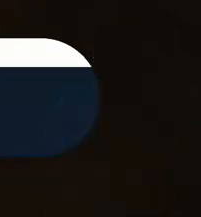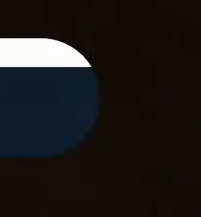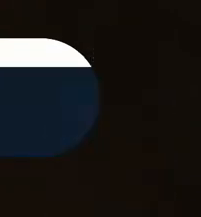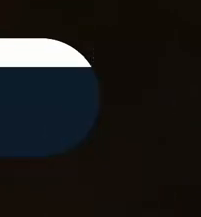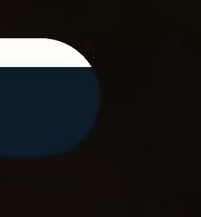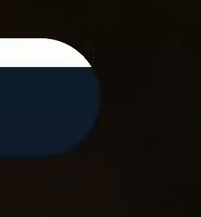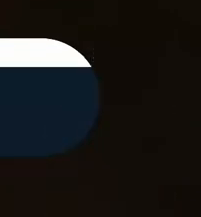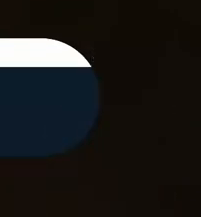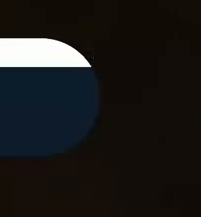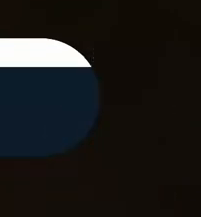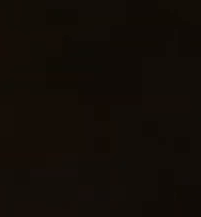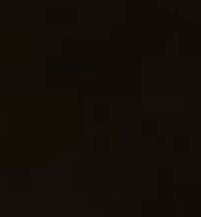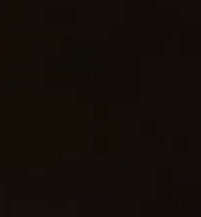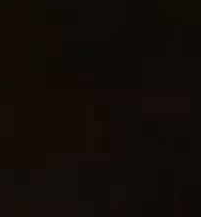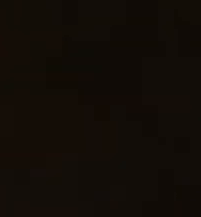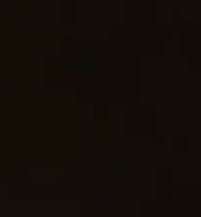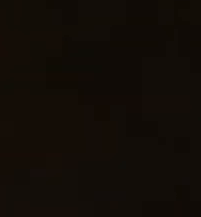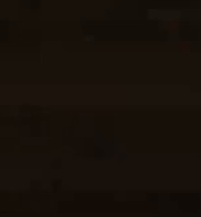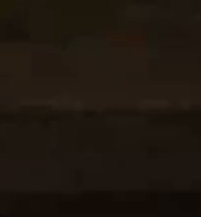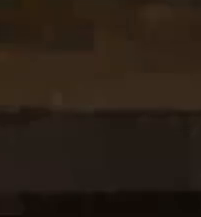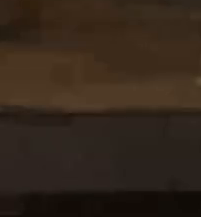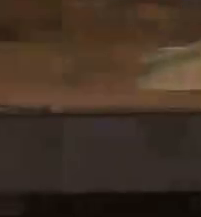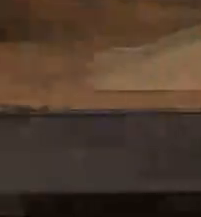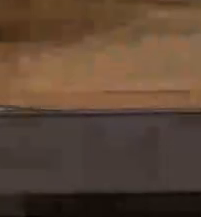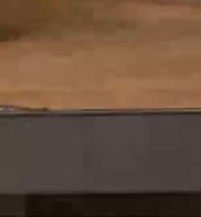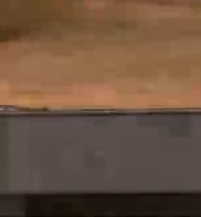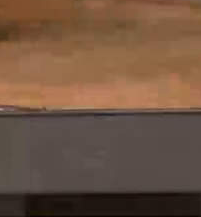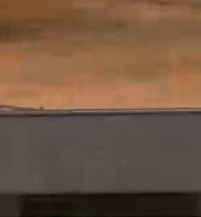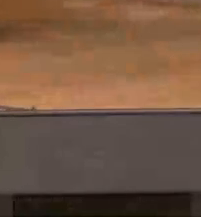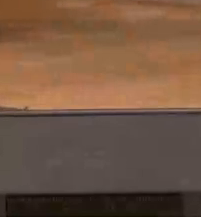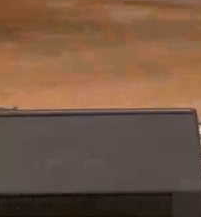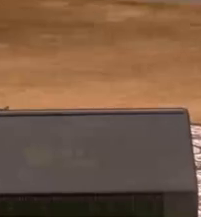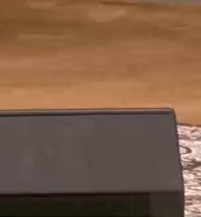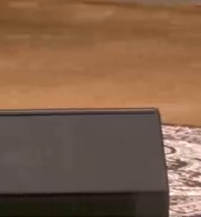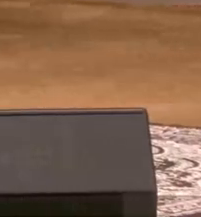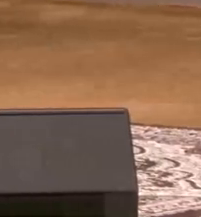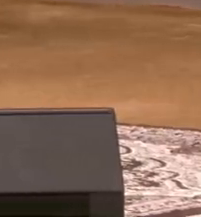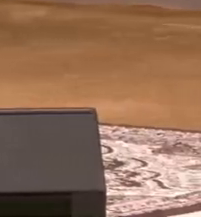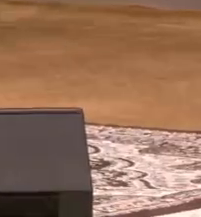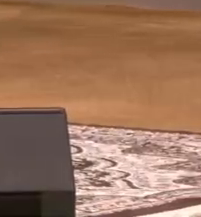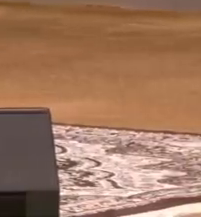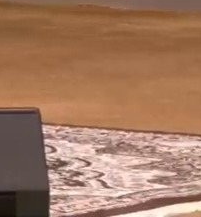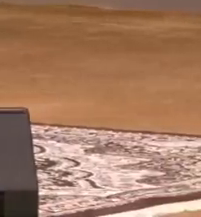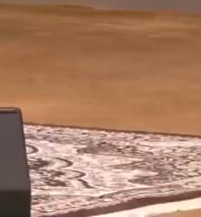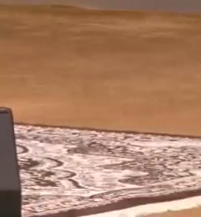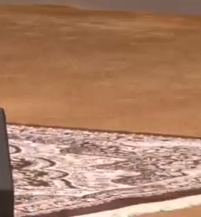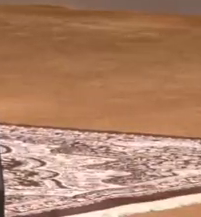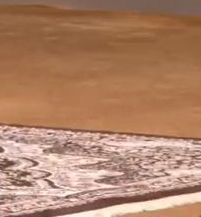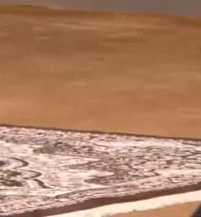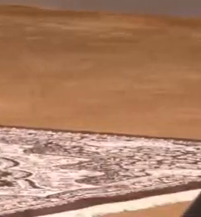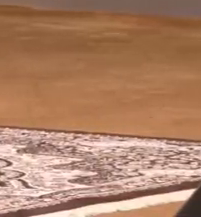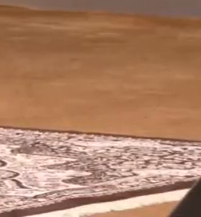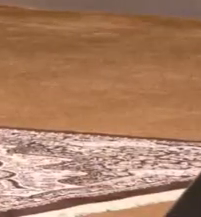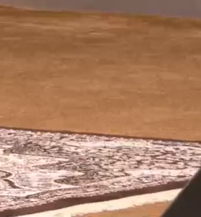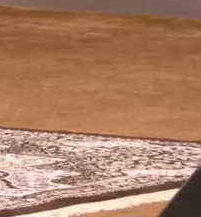stagnants. Il y a des croyants arriérés. Il y a